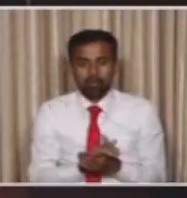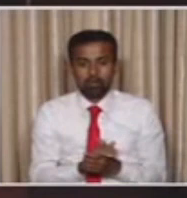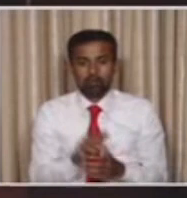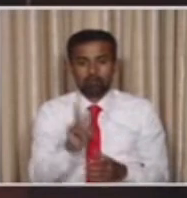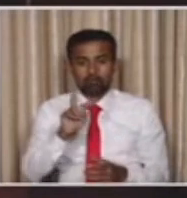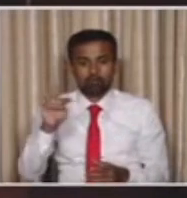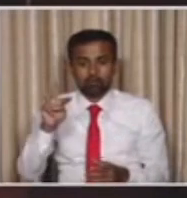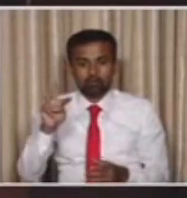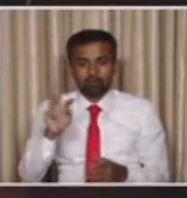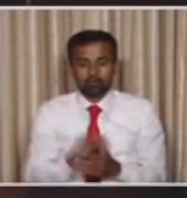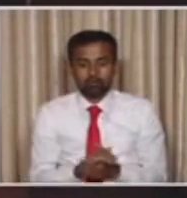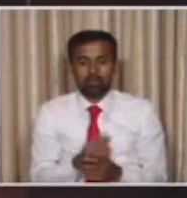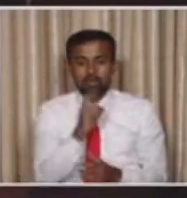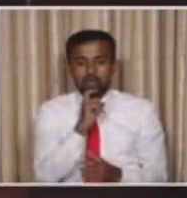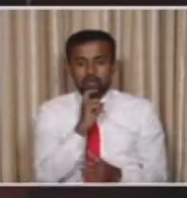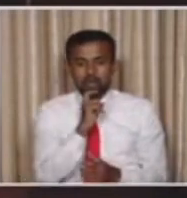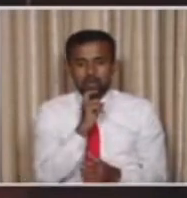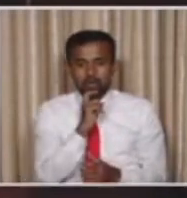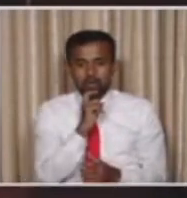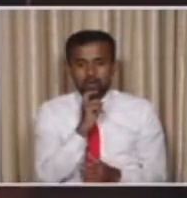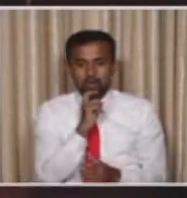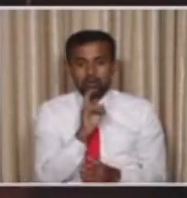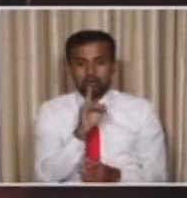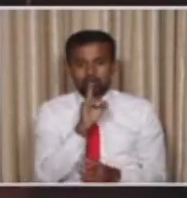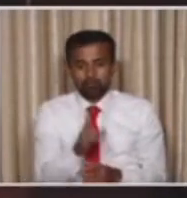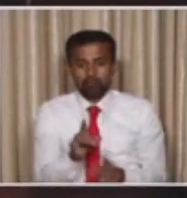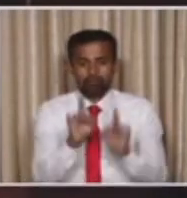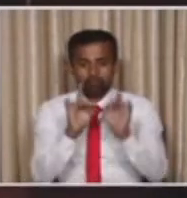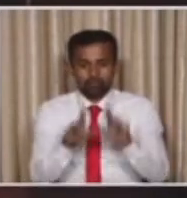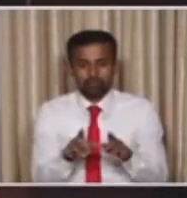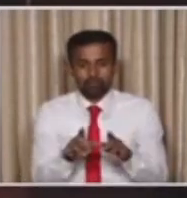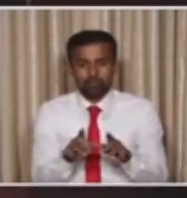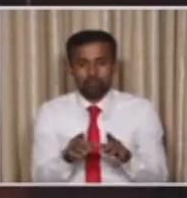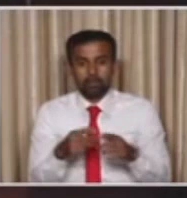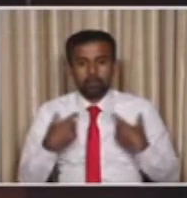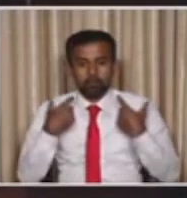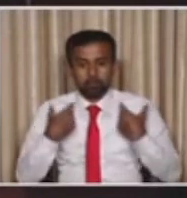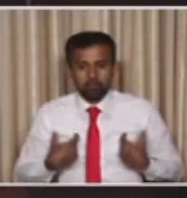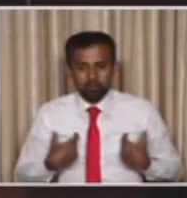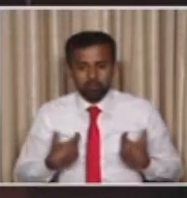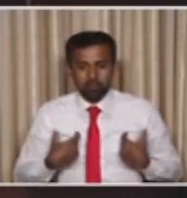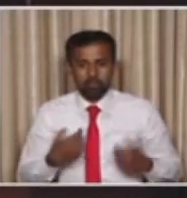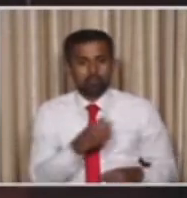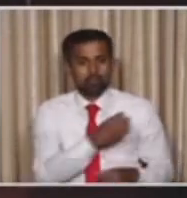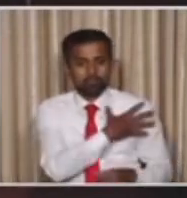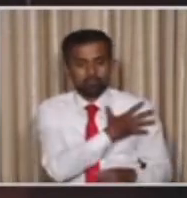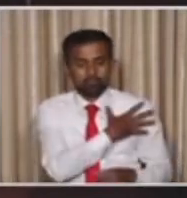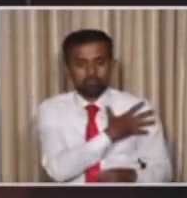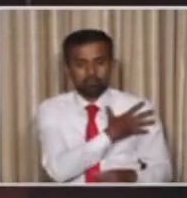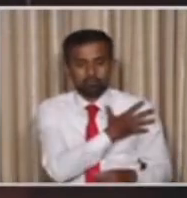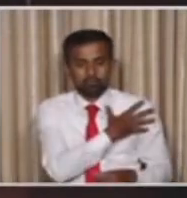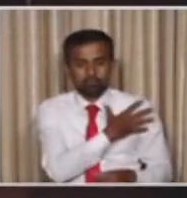195 23 naduwe prakashita paridi Mahinda Rajapaksa, Gotabaya